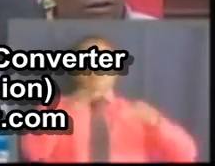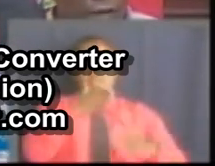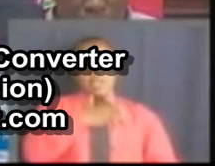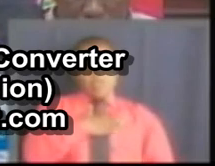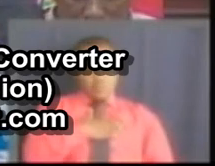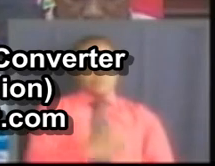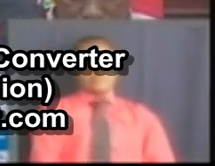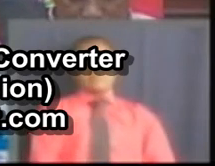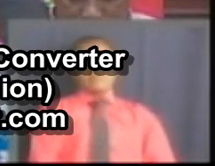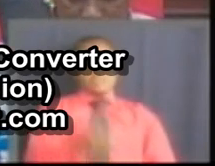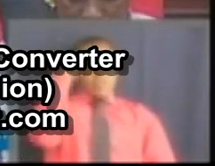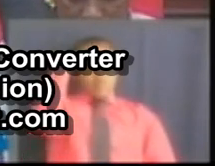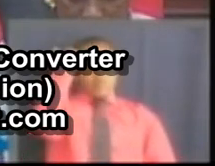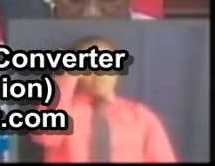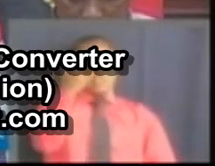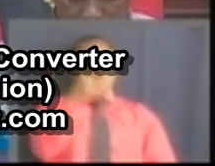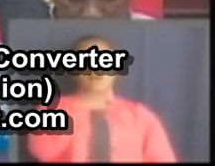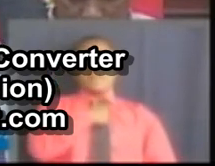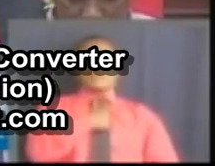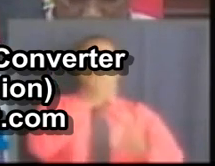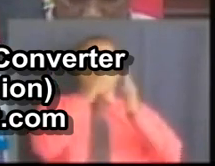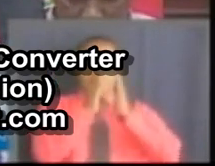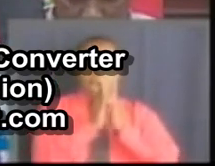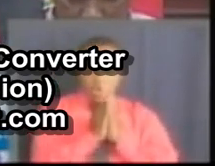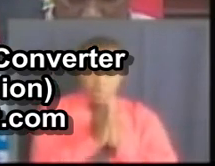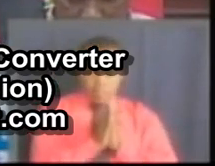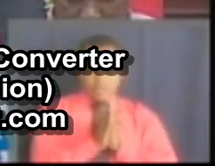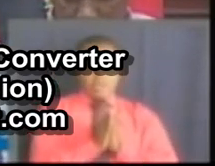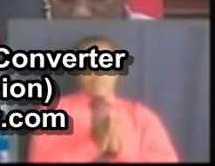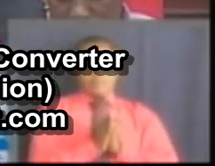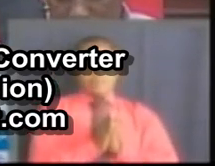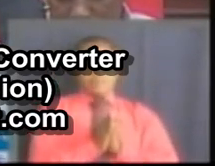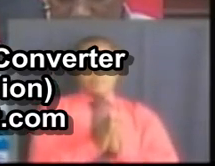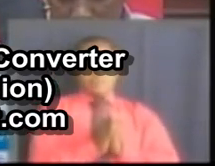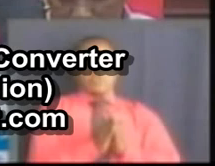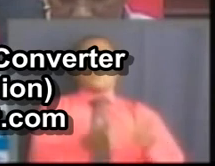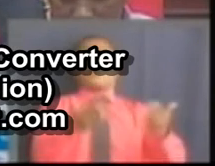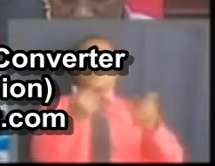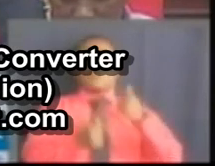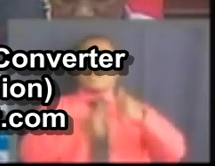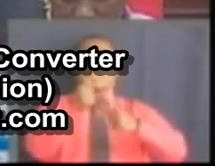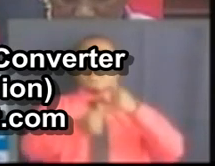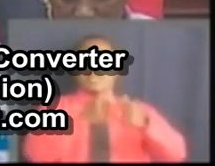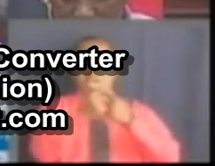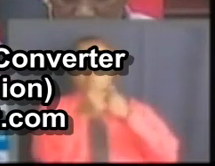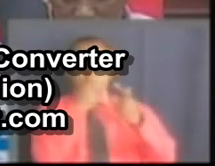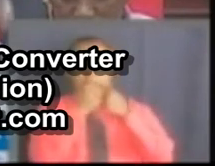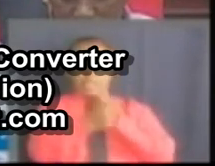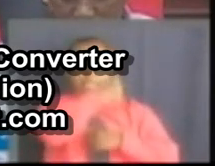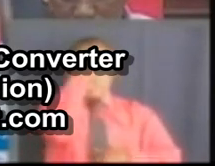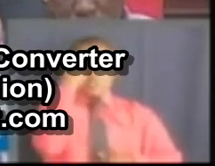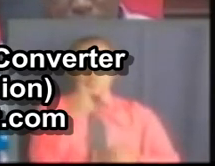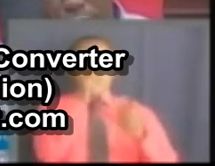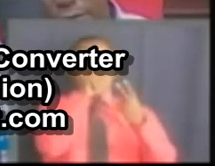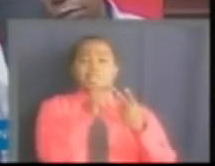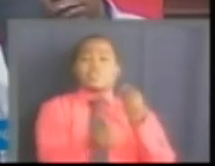Mheshimiwa mwenyekiti, niombe msimamo wa kwenda wa kuendelea kujadili sura mbili na tena kwa zaidi ya